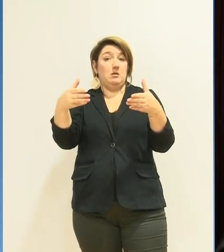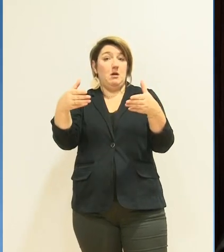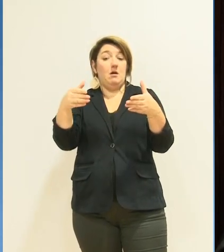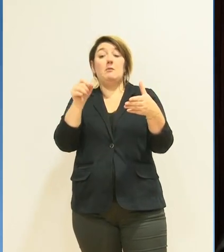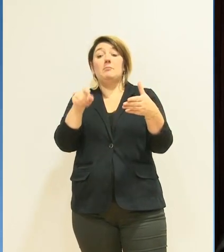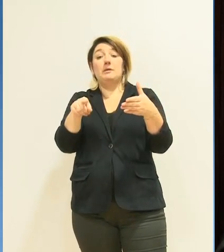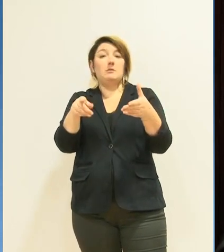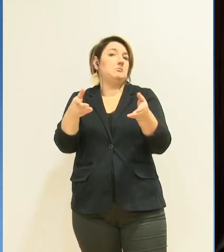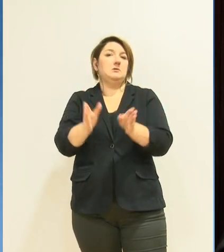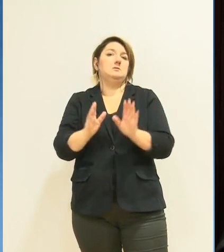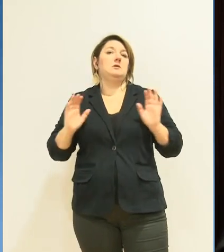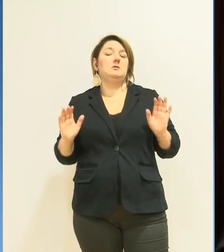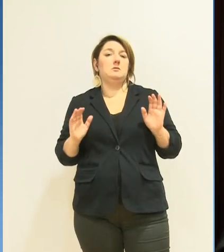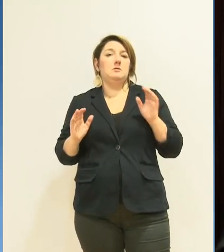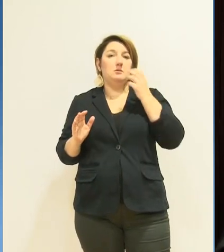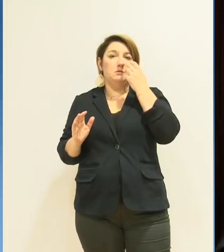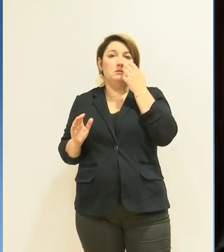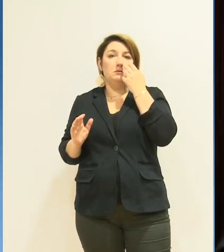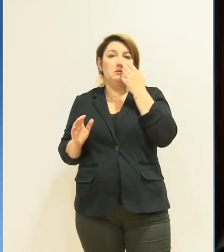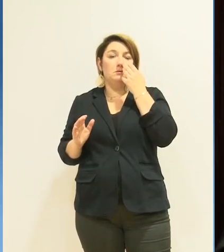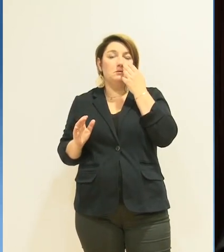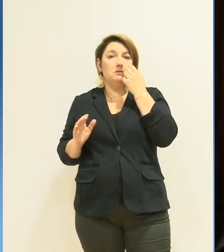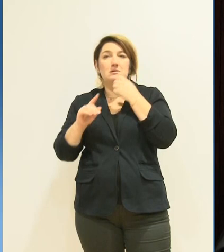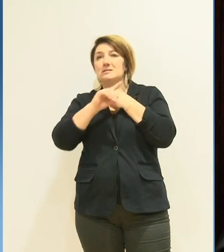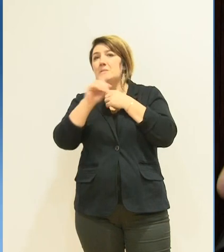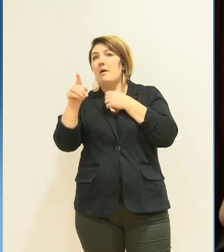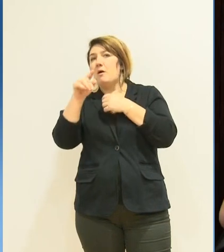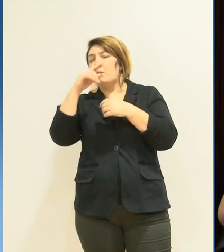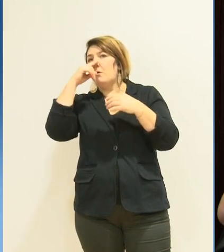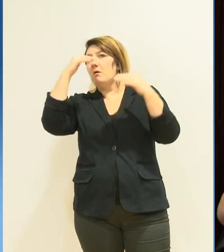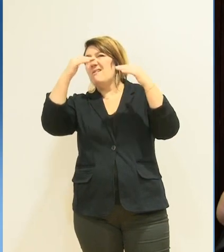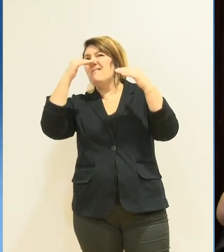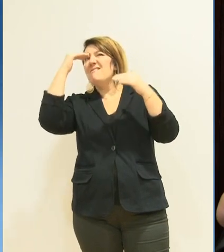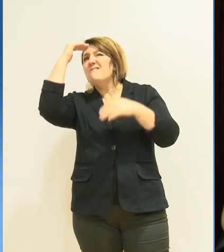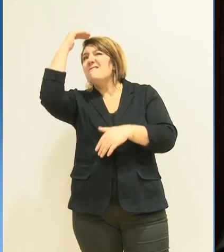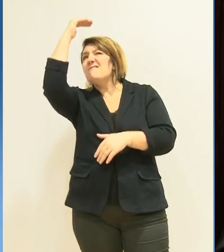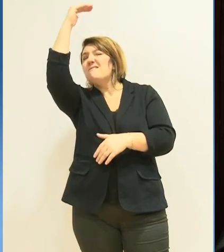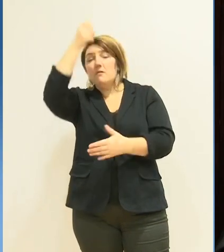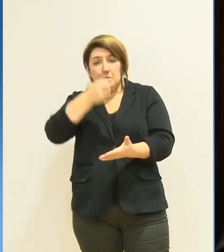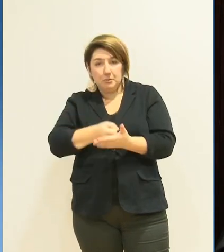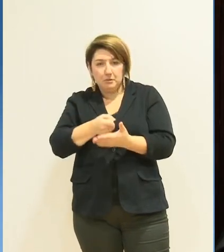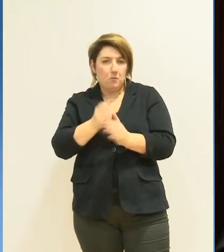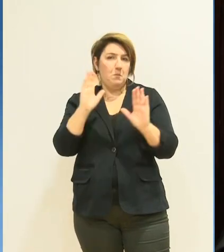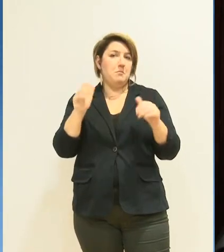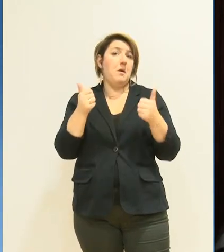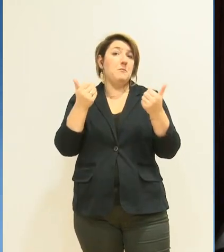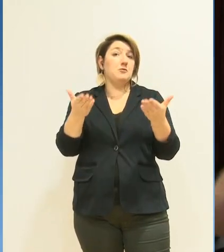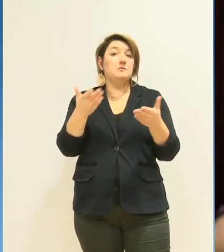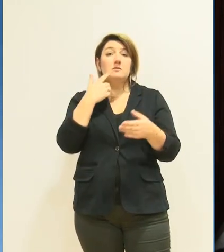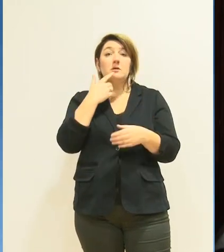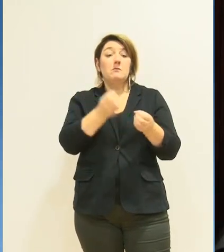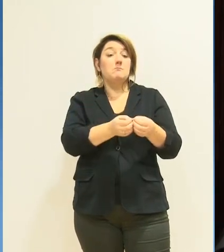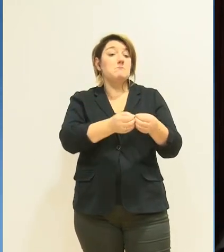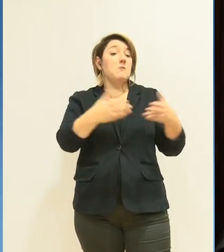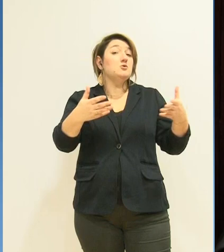dire qu'il n'ya pas à atteindre un horizon inatteignable mais hé ben